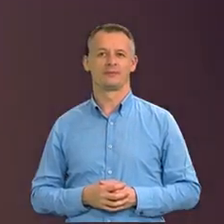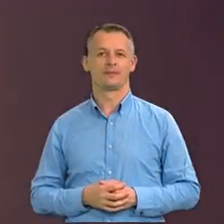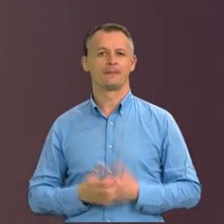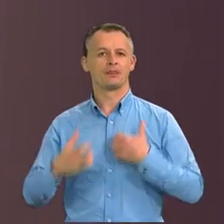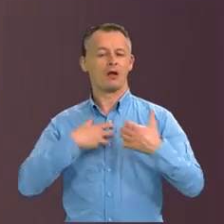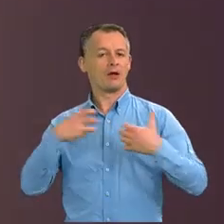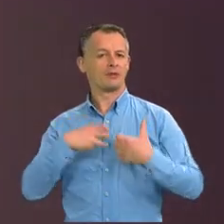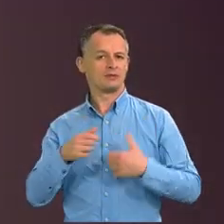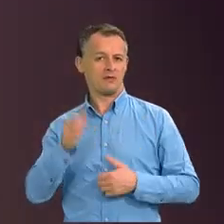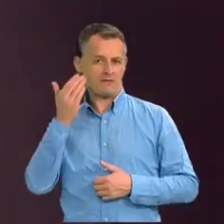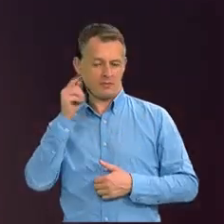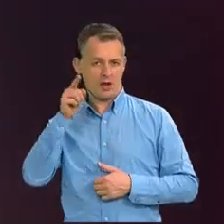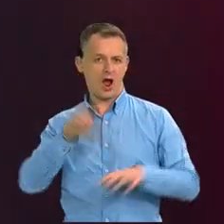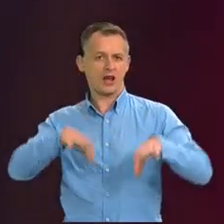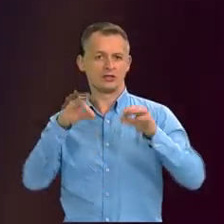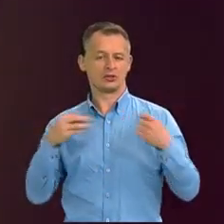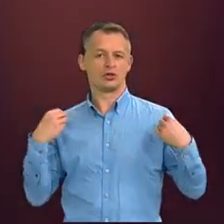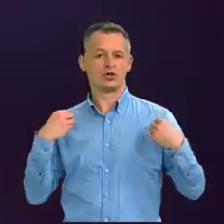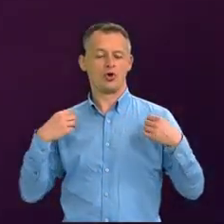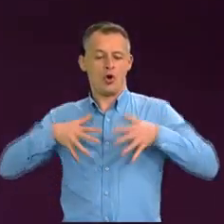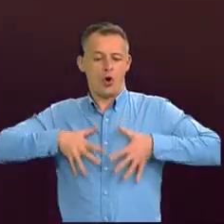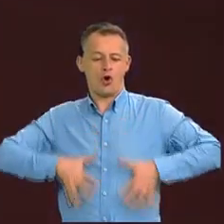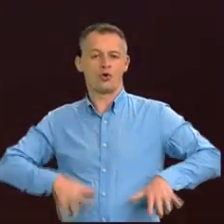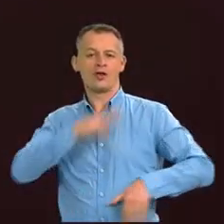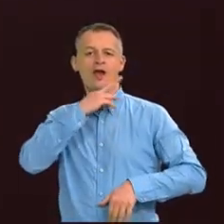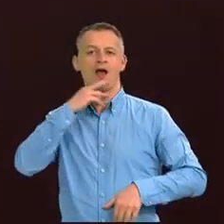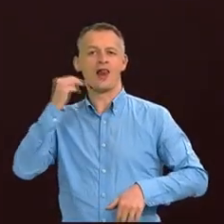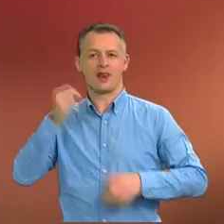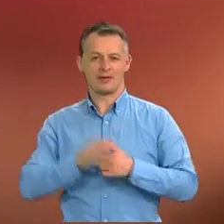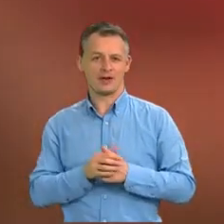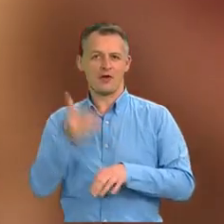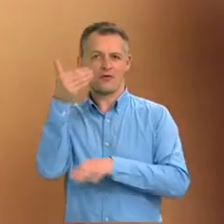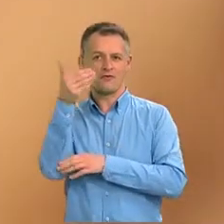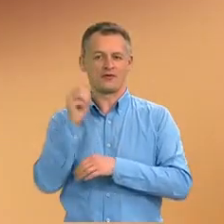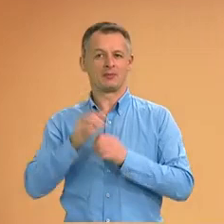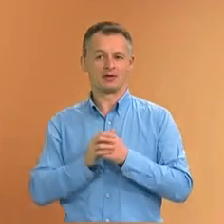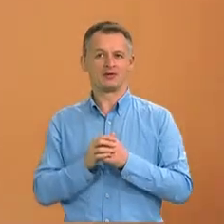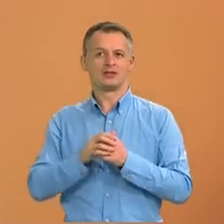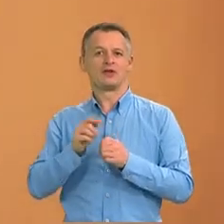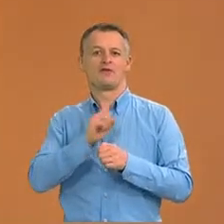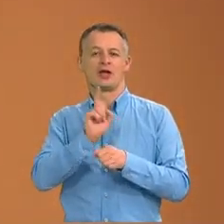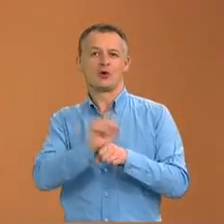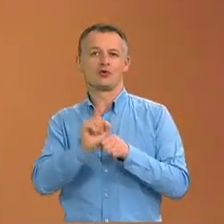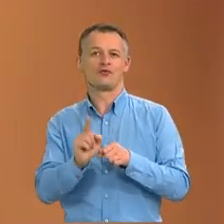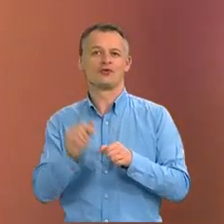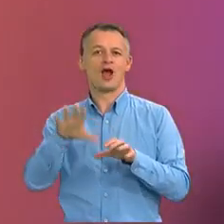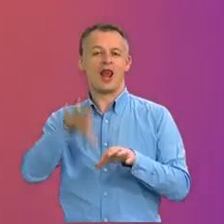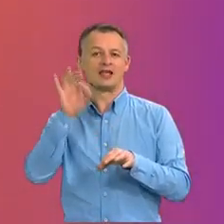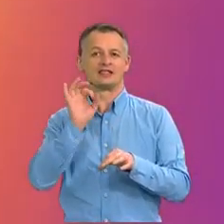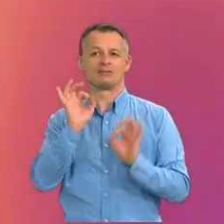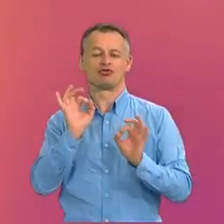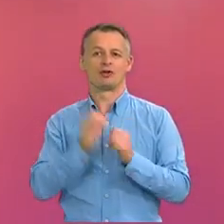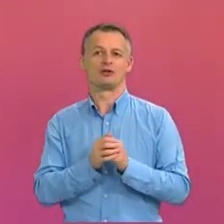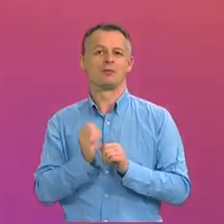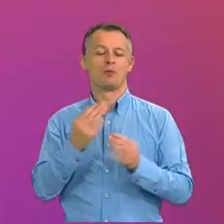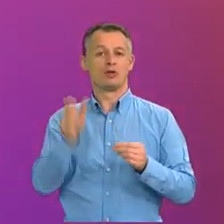Actrița Elle Macpherson a ales o rochie albă de mireasă semnată Nevena Couture, iar fiecare accesoriu a fost ales pe sprânceană, așa că